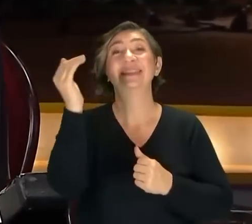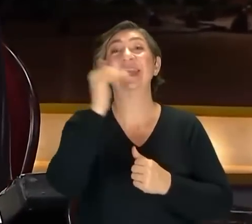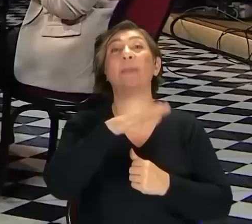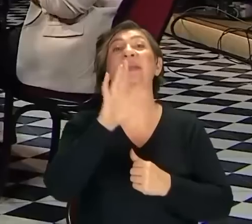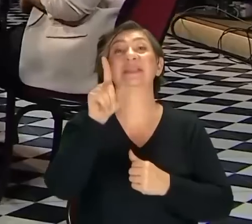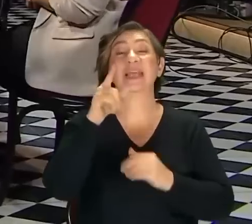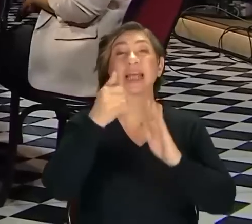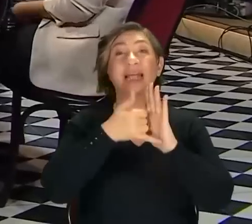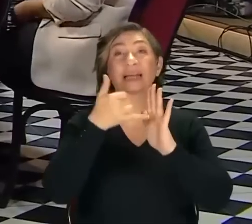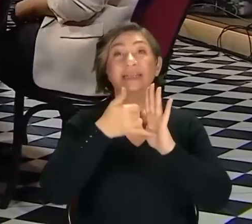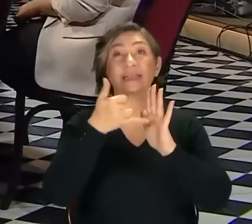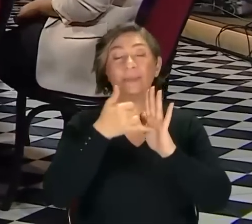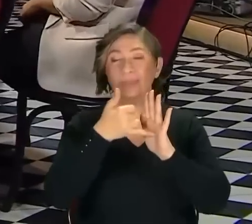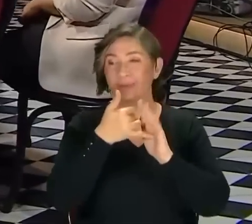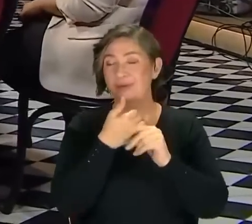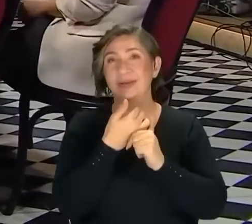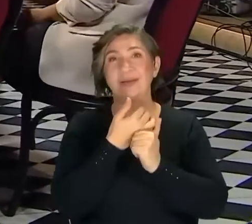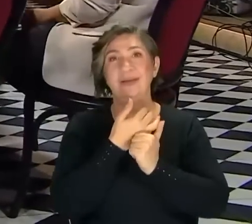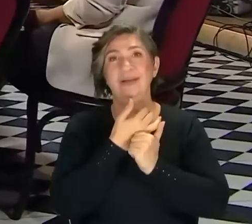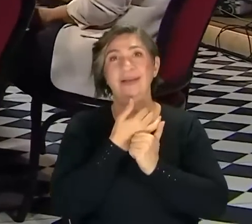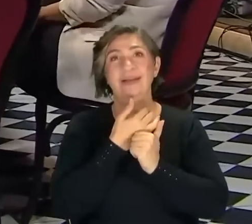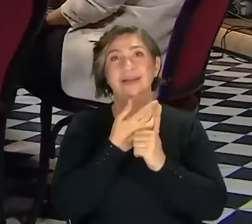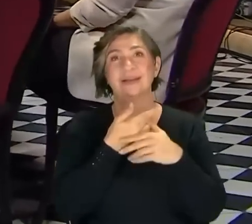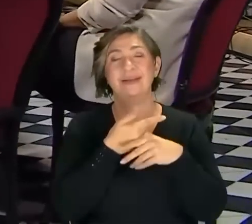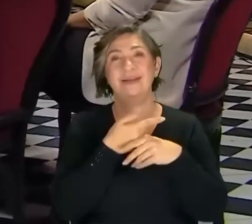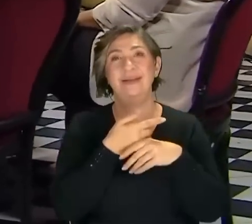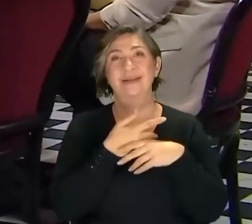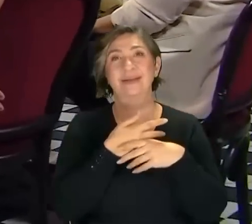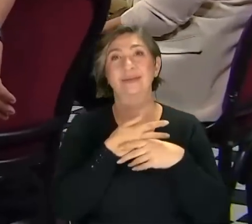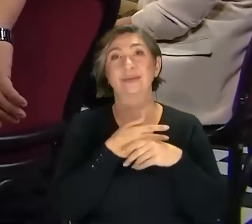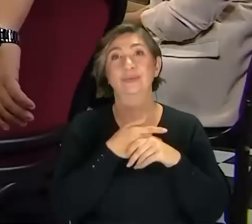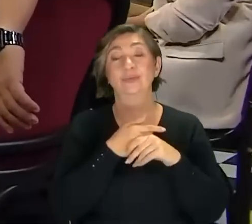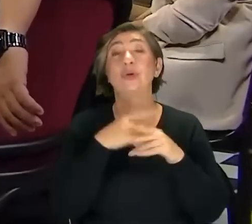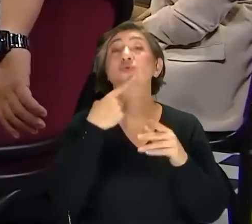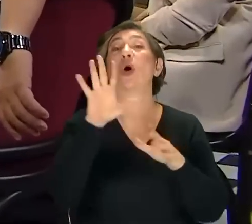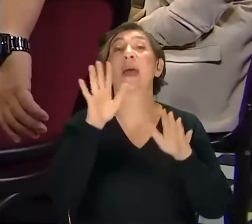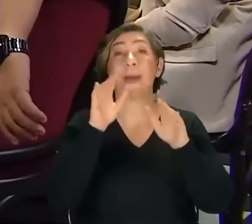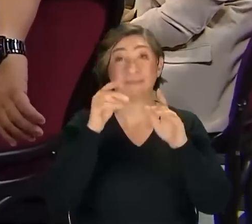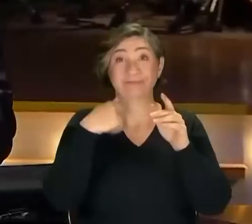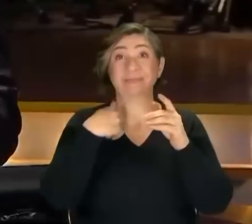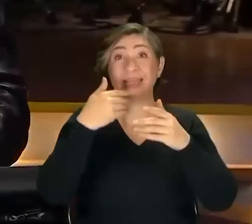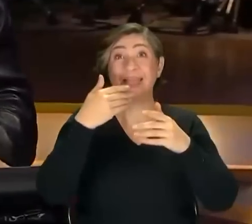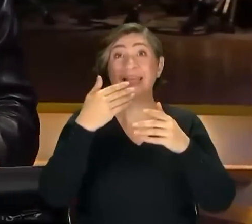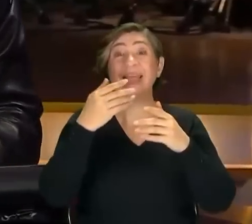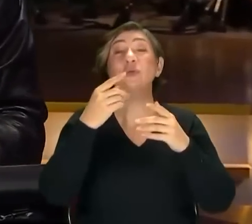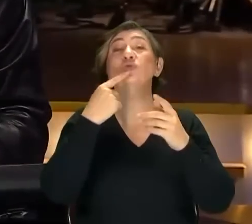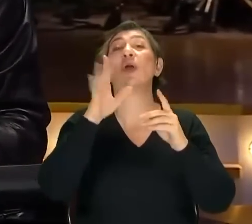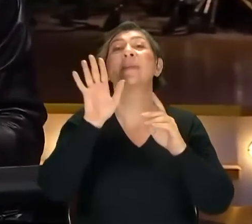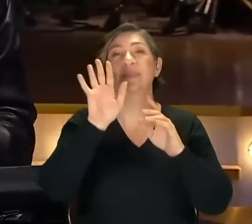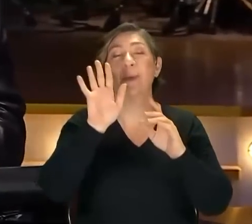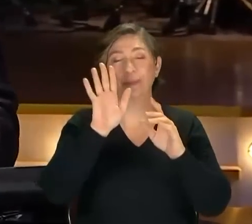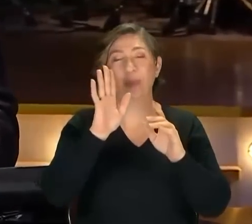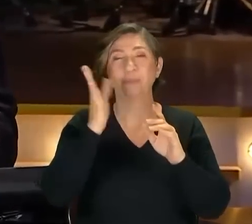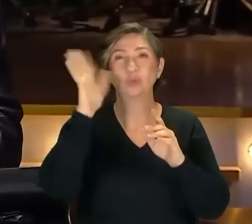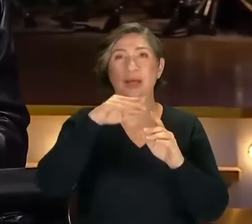gelmediniz oraya çünkü Gaziantep'te şeye gittik. Neydi adı? Dur söylemek istiyorum ya. Dur söyleyemem ama yayındayız söyleyemem. Ha